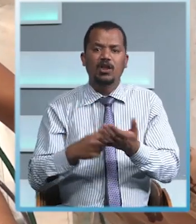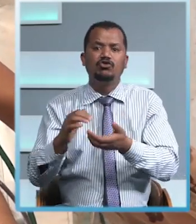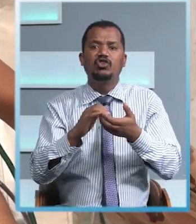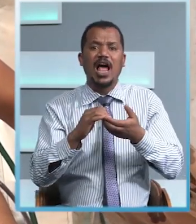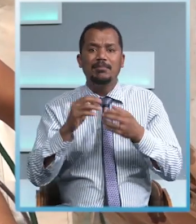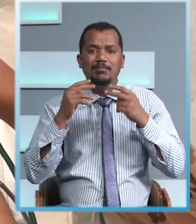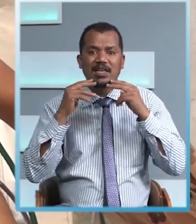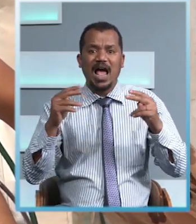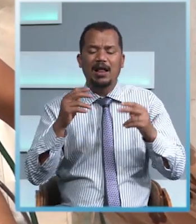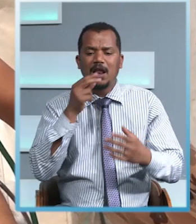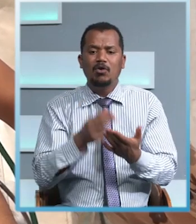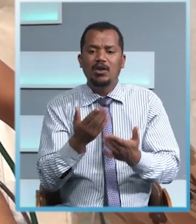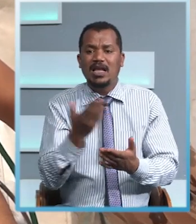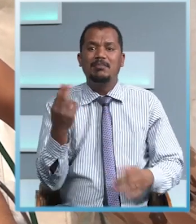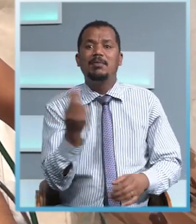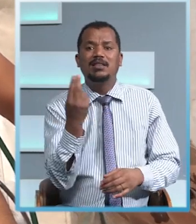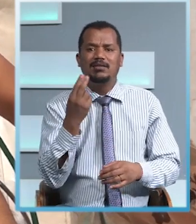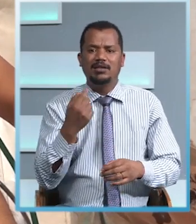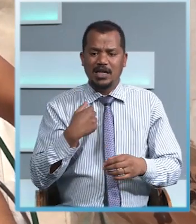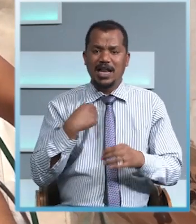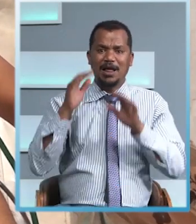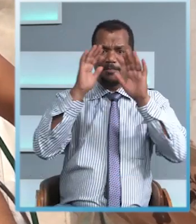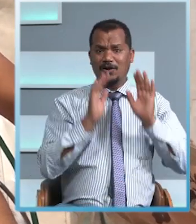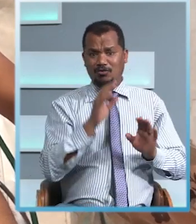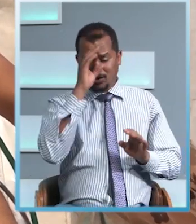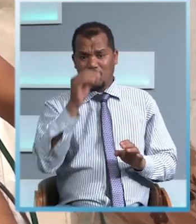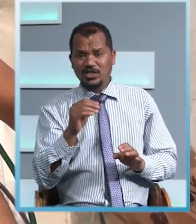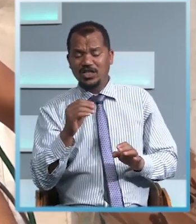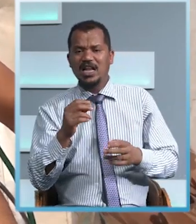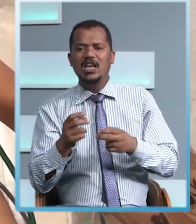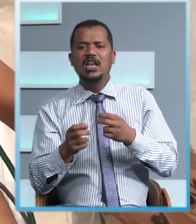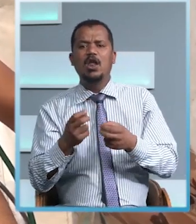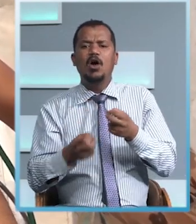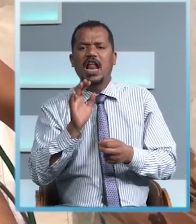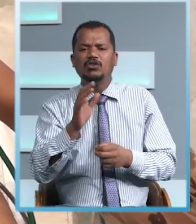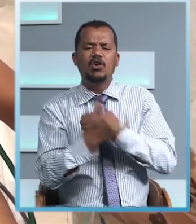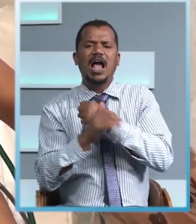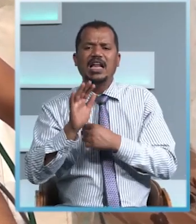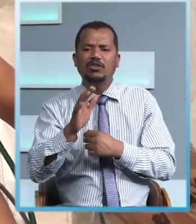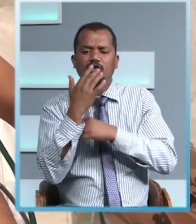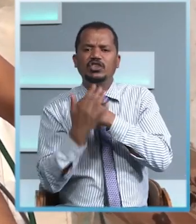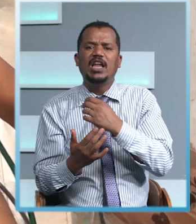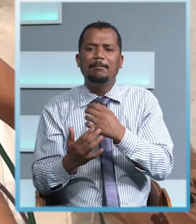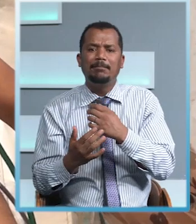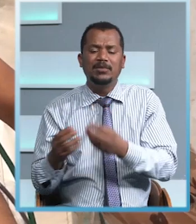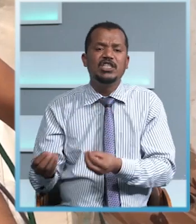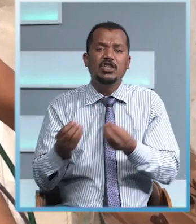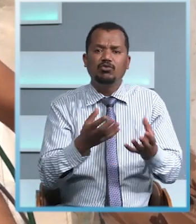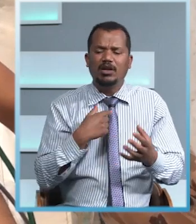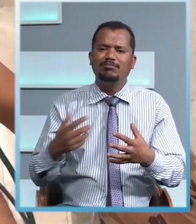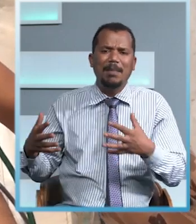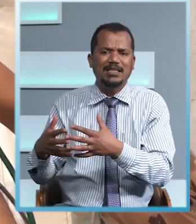ይሄንን ሶሻል ሚዲያ ለበጎ ነገር በመጠቀምና የሚያደንቁኝ ሰዎች ለወገናቸው ለሀገራቸው ለተጎዱ ሰዎች ደም